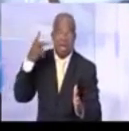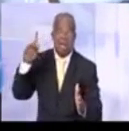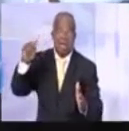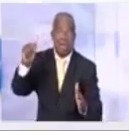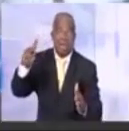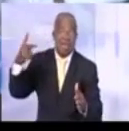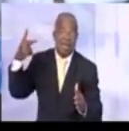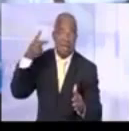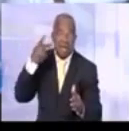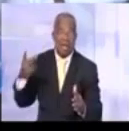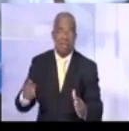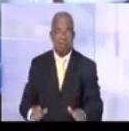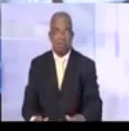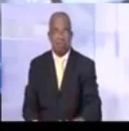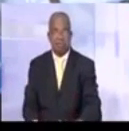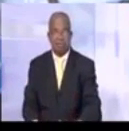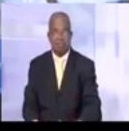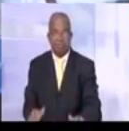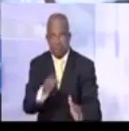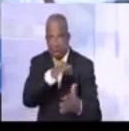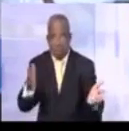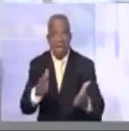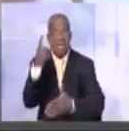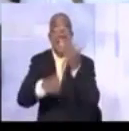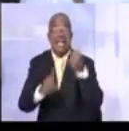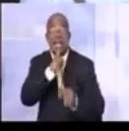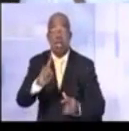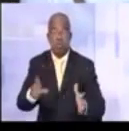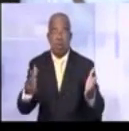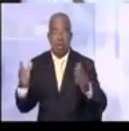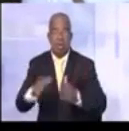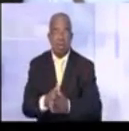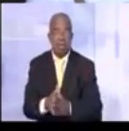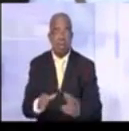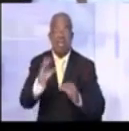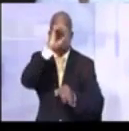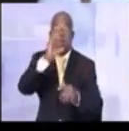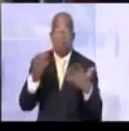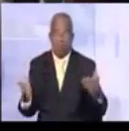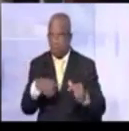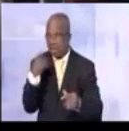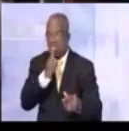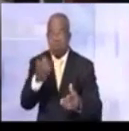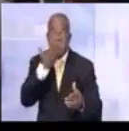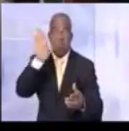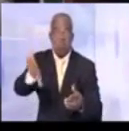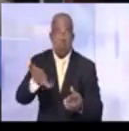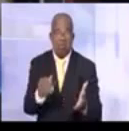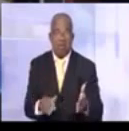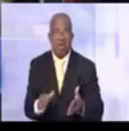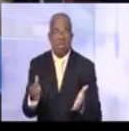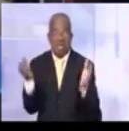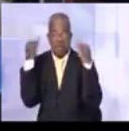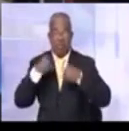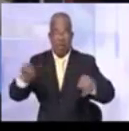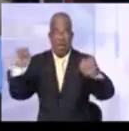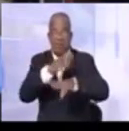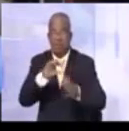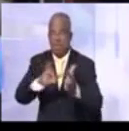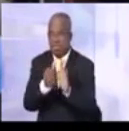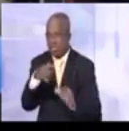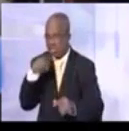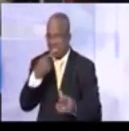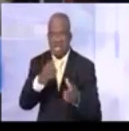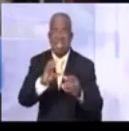qualité et en dégustation pour savoir quelles sont les boissons frelatées. La campagne, elle a bienvenu. Il est important d'informer le consommateur,